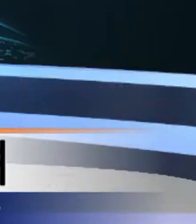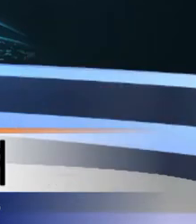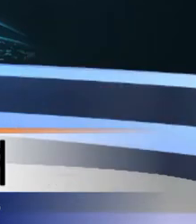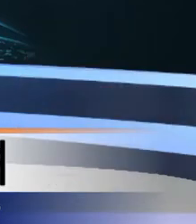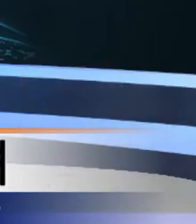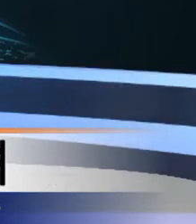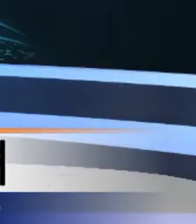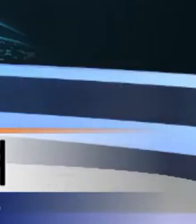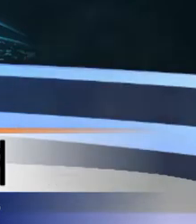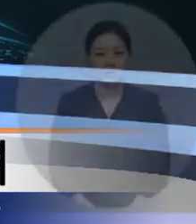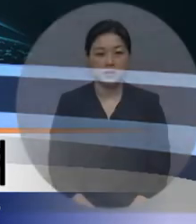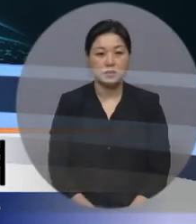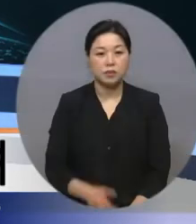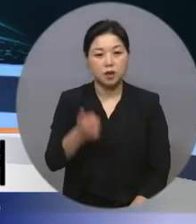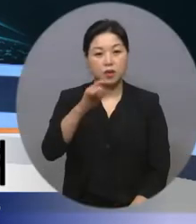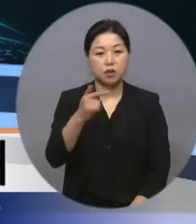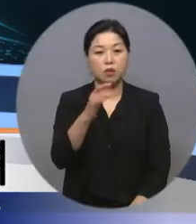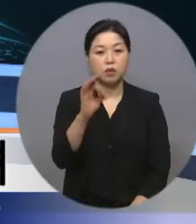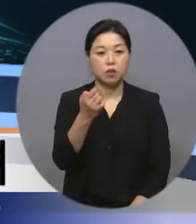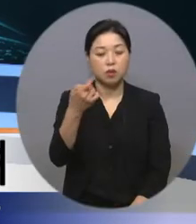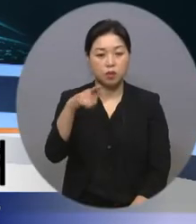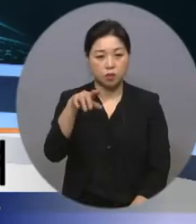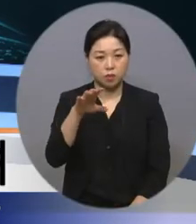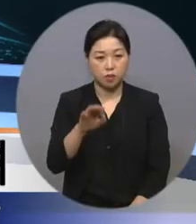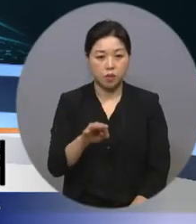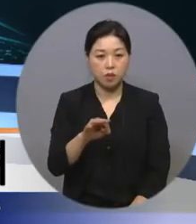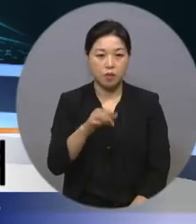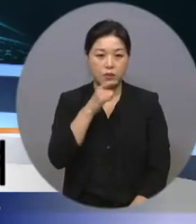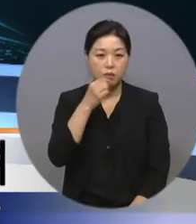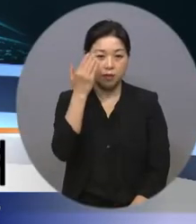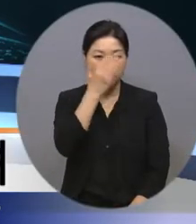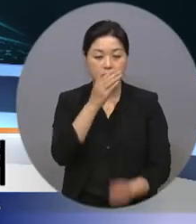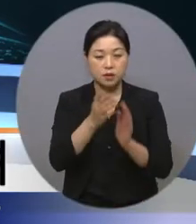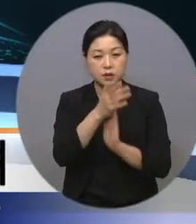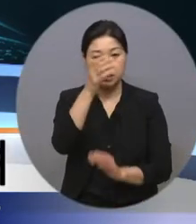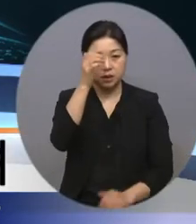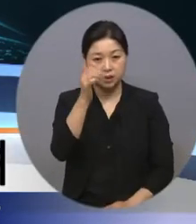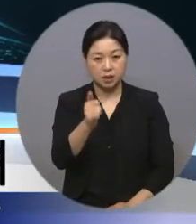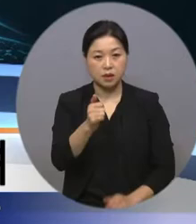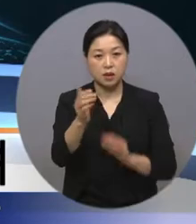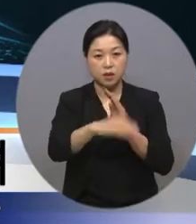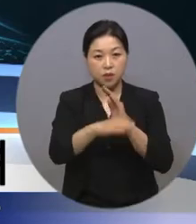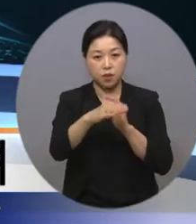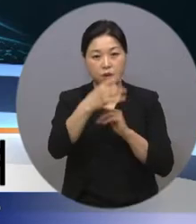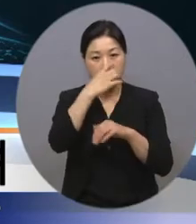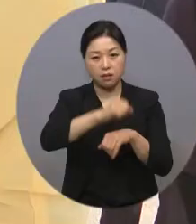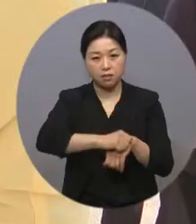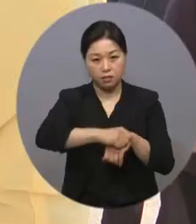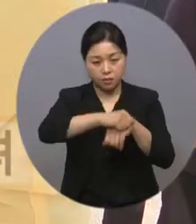권오봉 여수시장이 공공비축 미국 매입 현장을 찾아 농업인들을 격려했습니다.